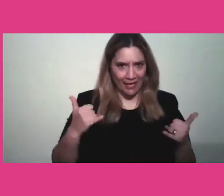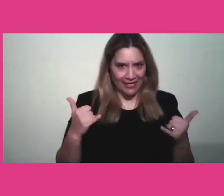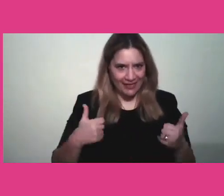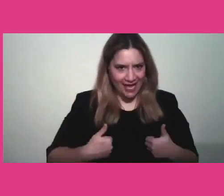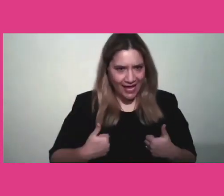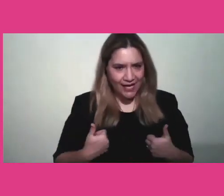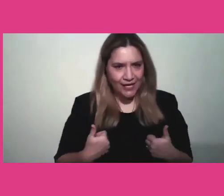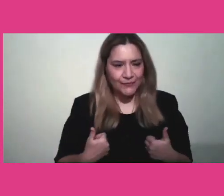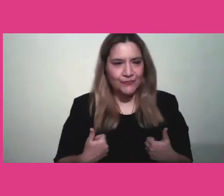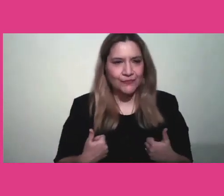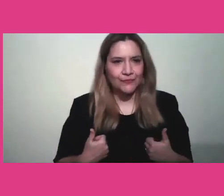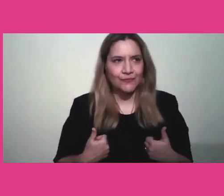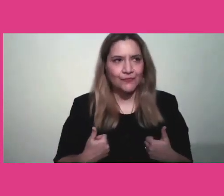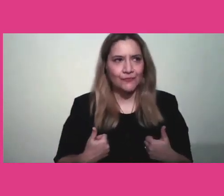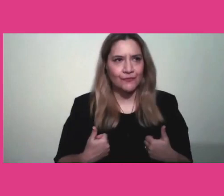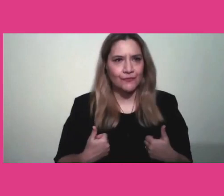η